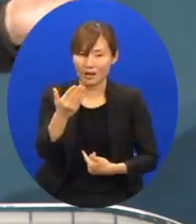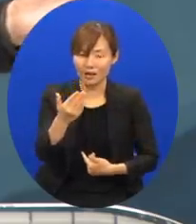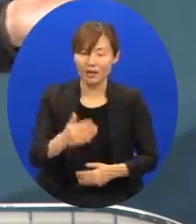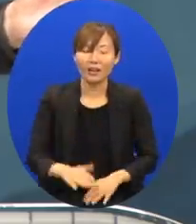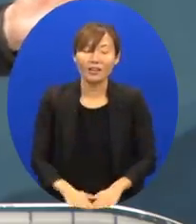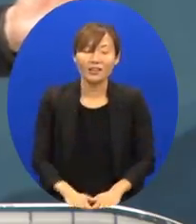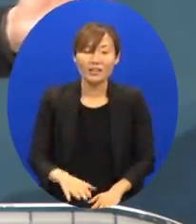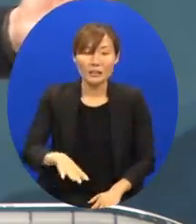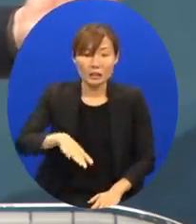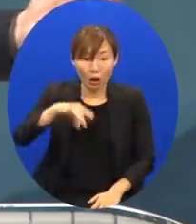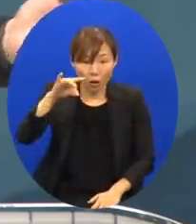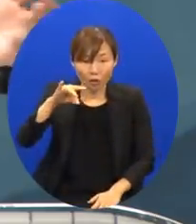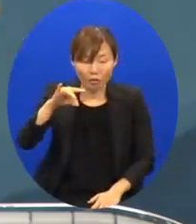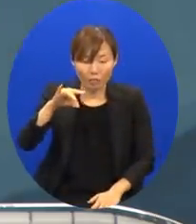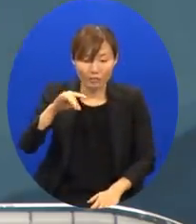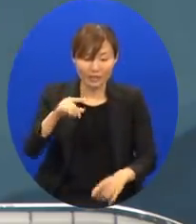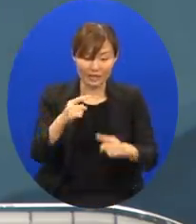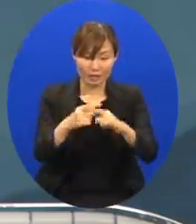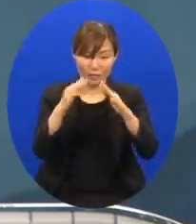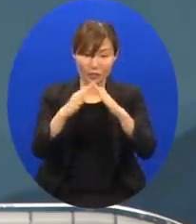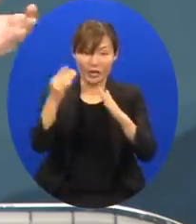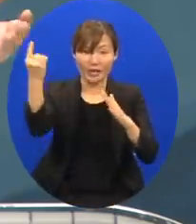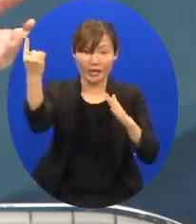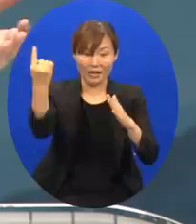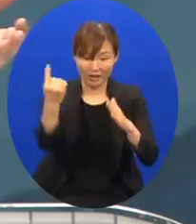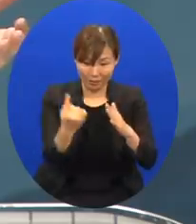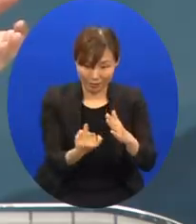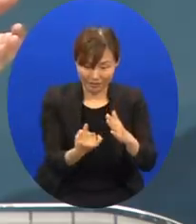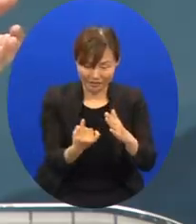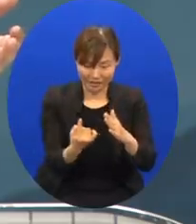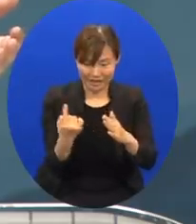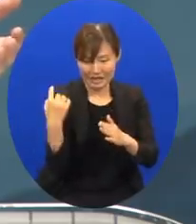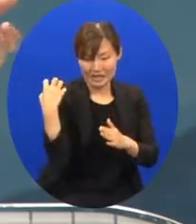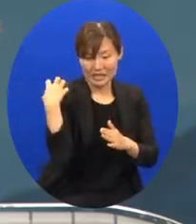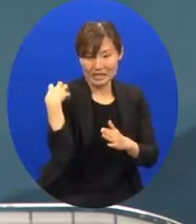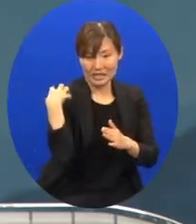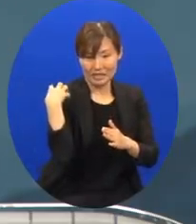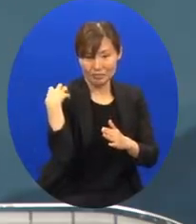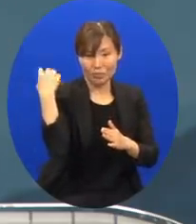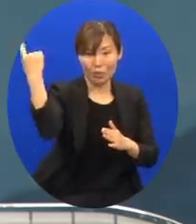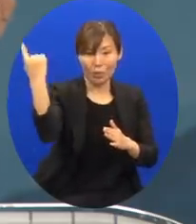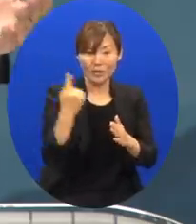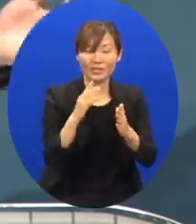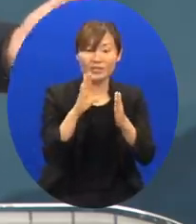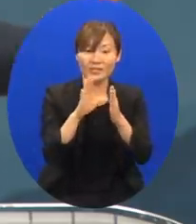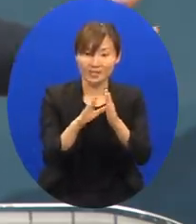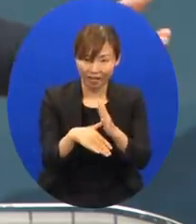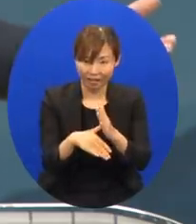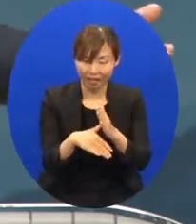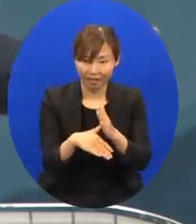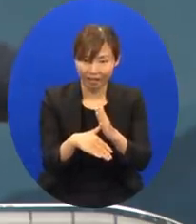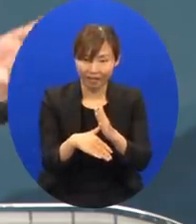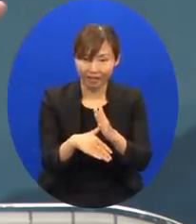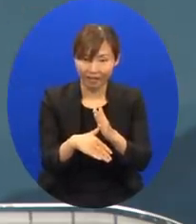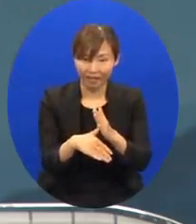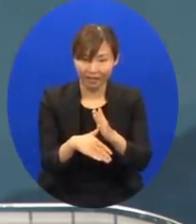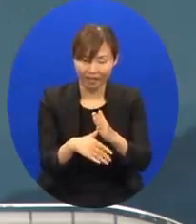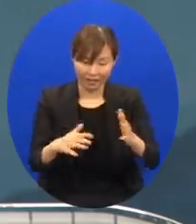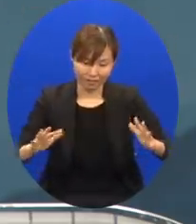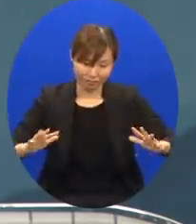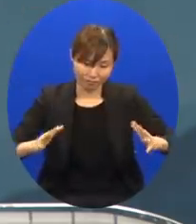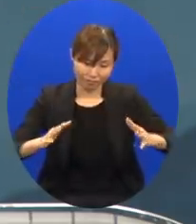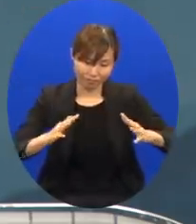이 교회의 예배당 건축을 완공 하라 이 교회를 다시 정상적인